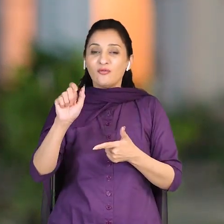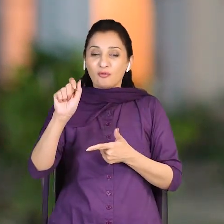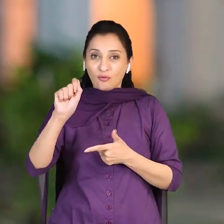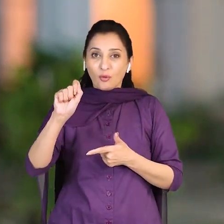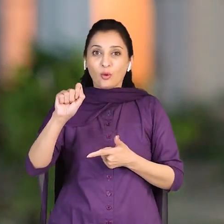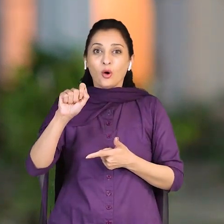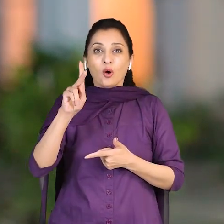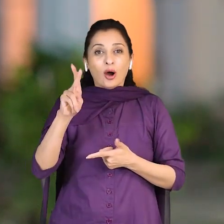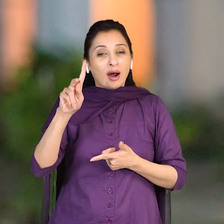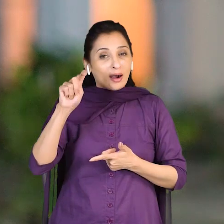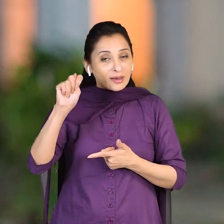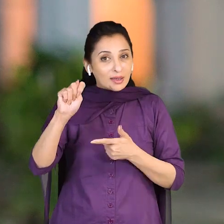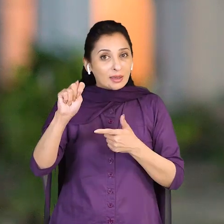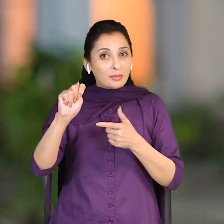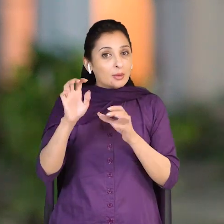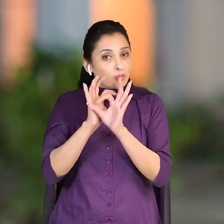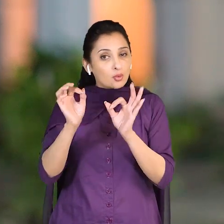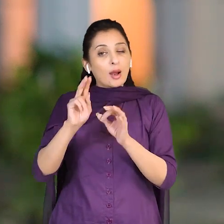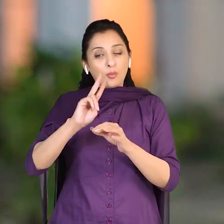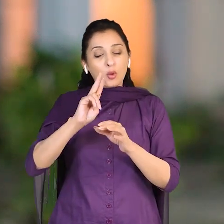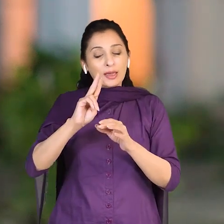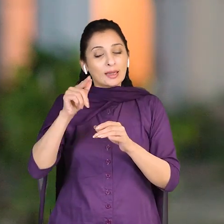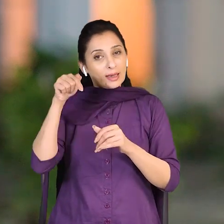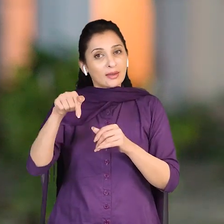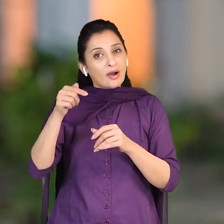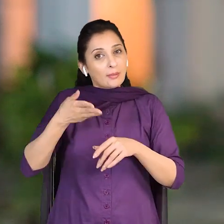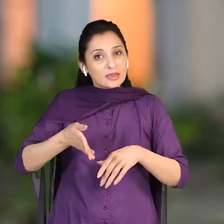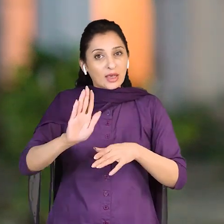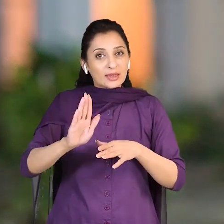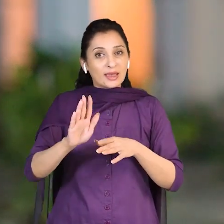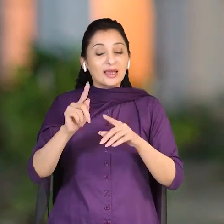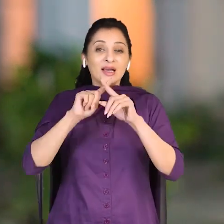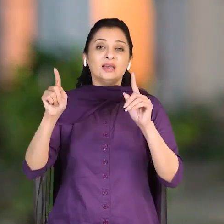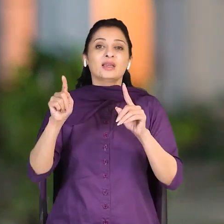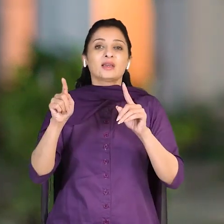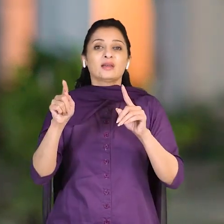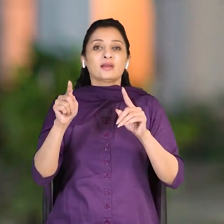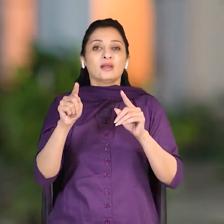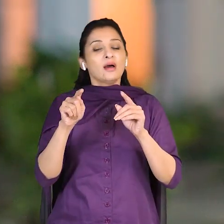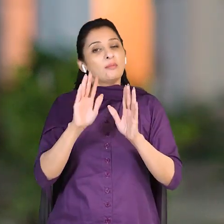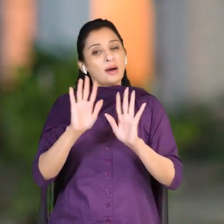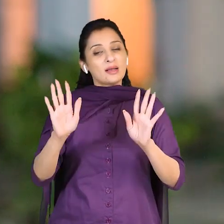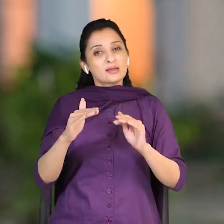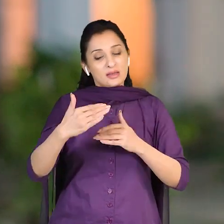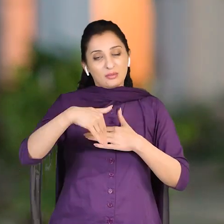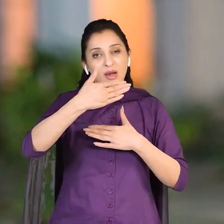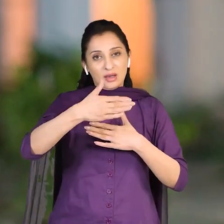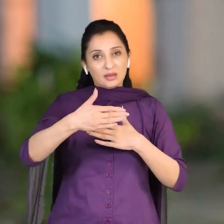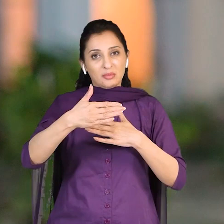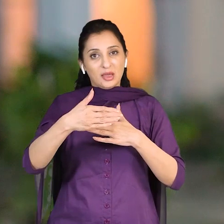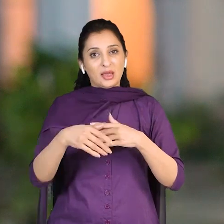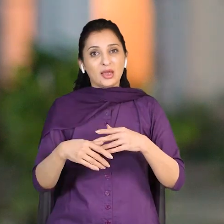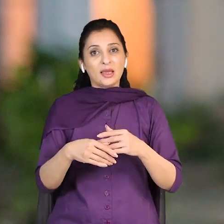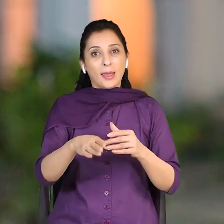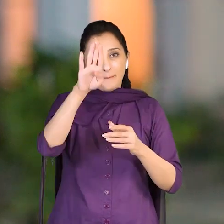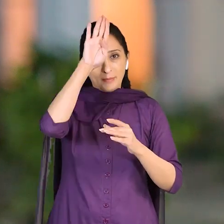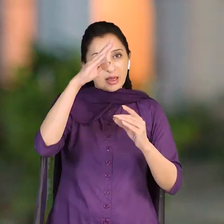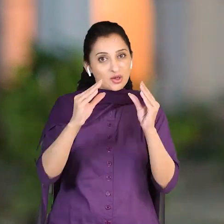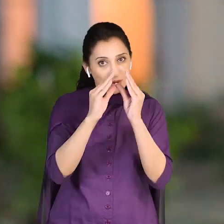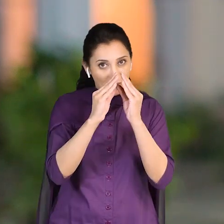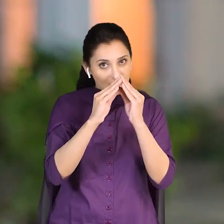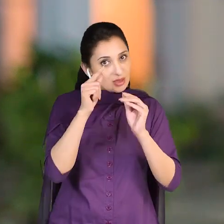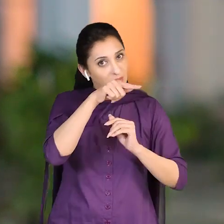चीज़ें मार्क डाउन हुई थी, लेकिन ये कि फिर अगेन सिक्योरिटी की वजह से सिर्फ बादशाही मस्जिद थी